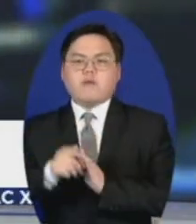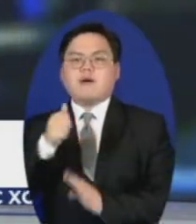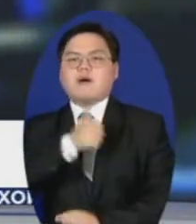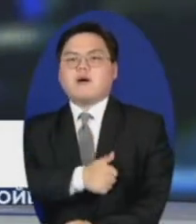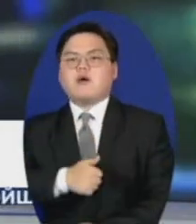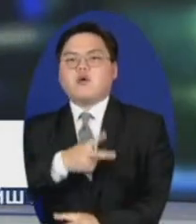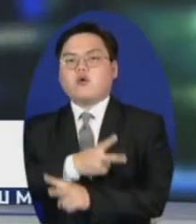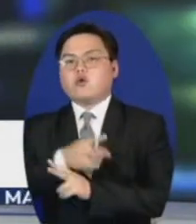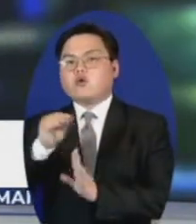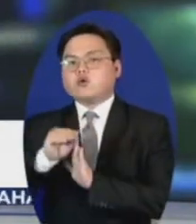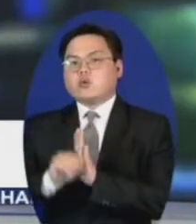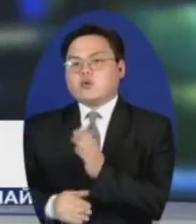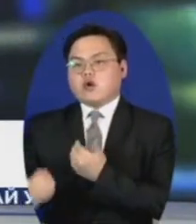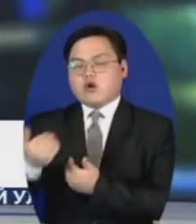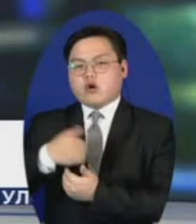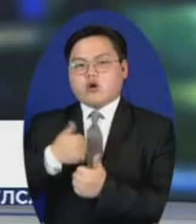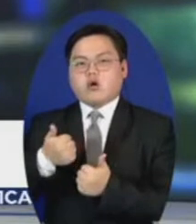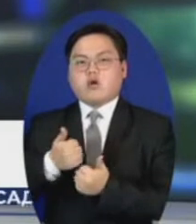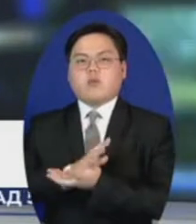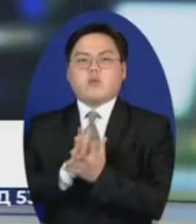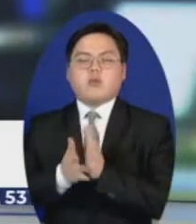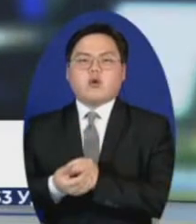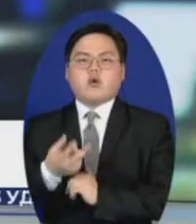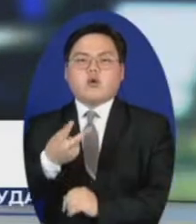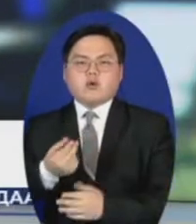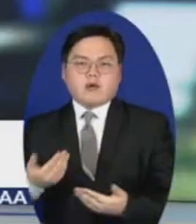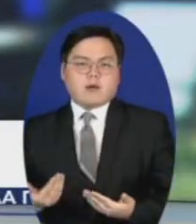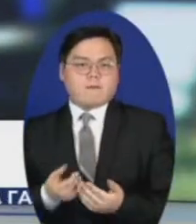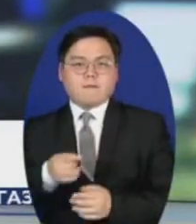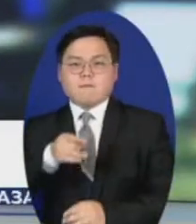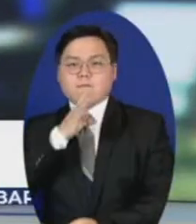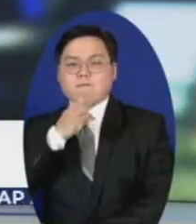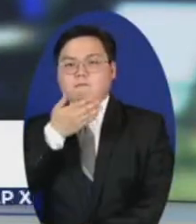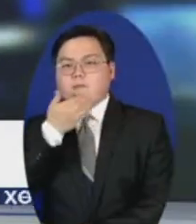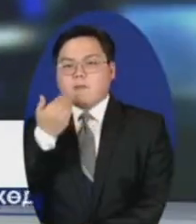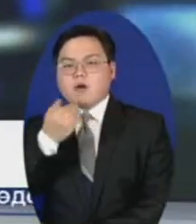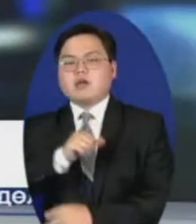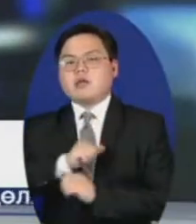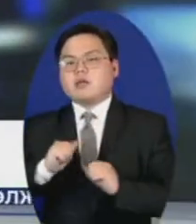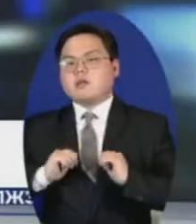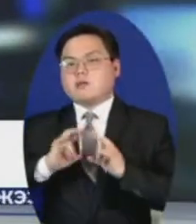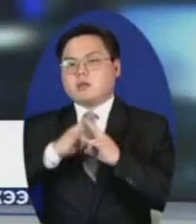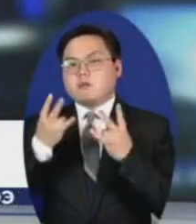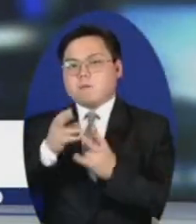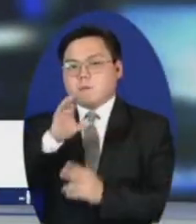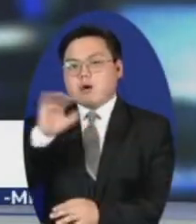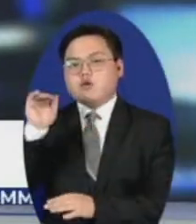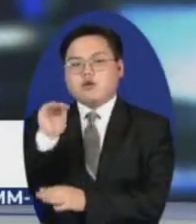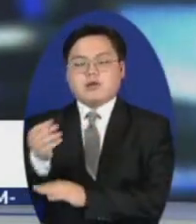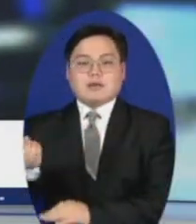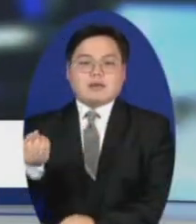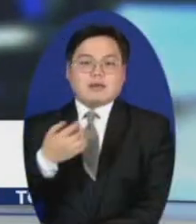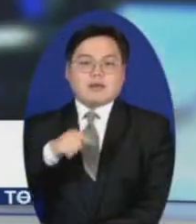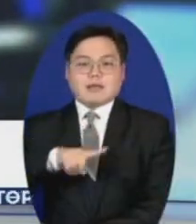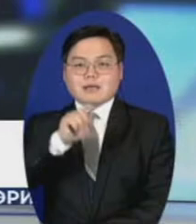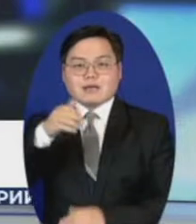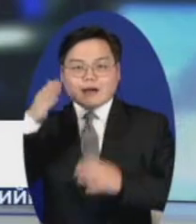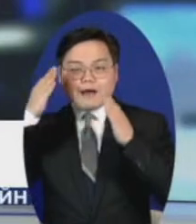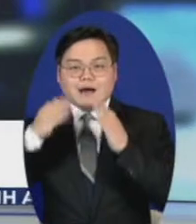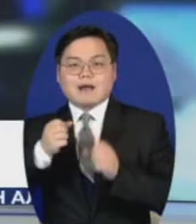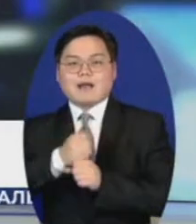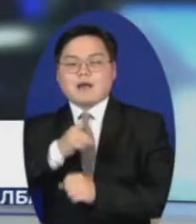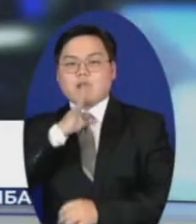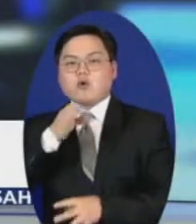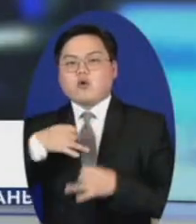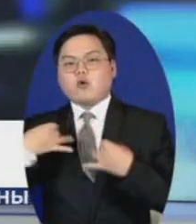хууль журам тусгасан ч хэрэгжилт нь хангалтгүй байгааг иргэний нийгмийн байгууллагын төлөөллөд хэлж байгаа. За энэ асуудалд анхаарал хандуулж ажиллана гэдгийг улсын хурал, засгийн